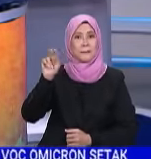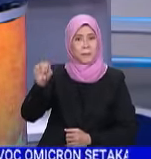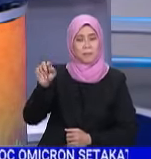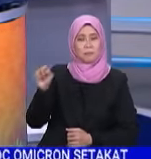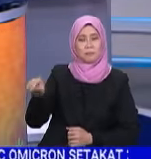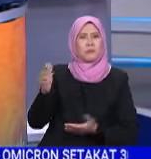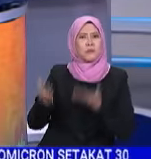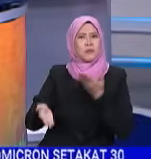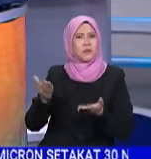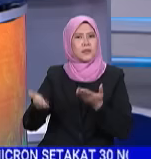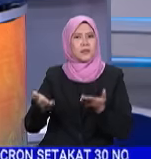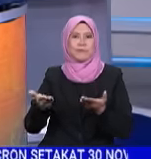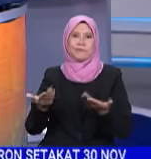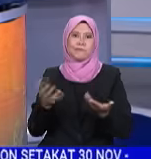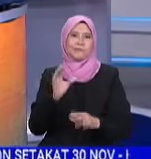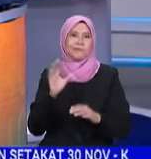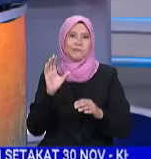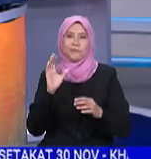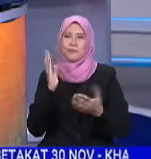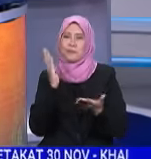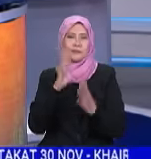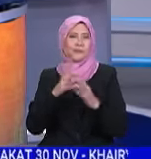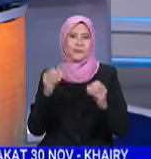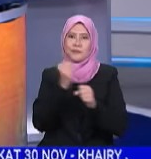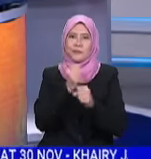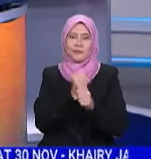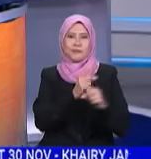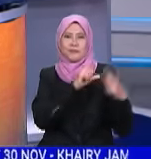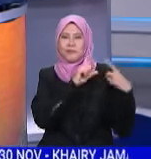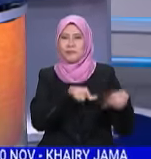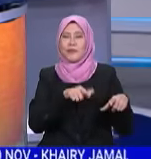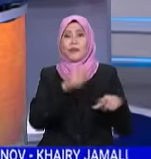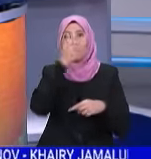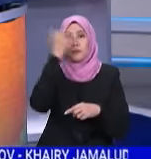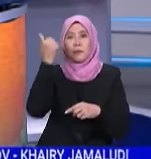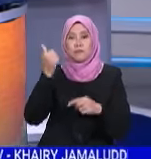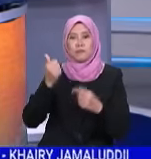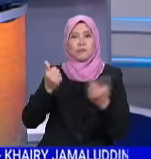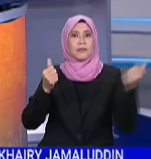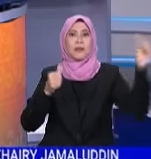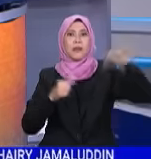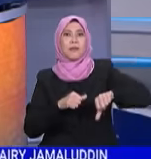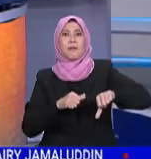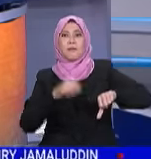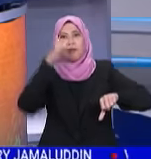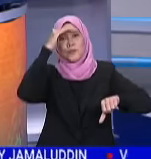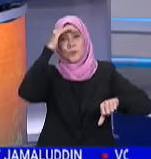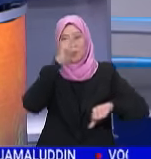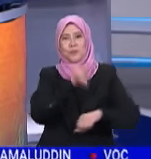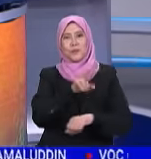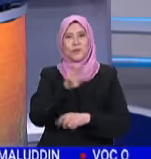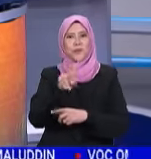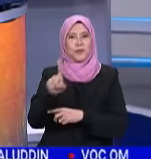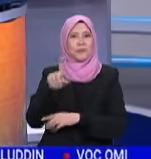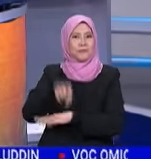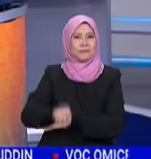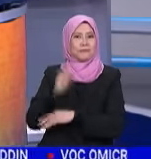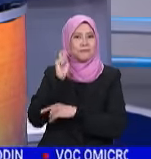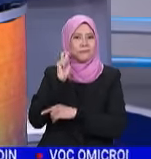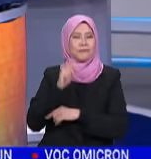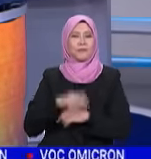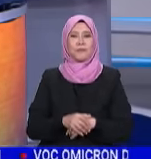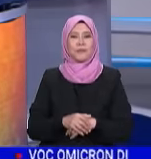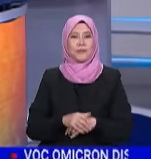2020etu kehilangan jawatannya selepas tewas kepada Kuala Lumpur City FC di final piala Malaysia 2021 malam tadi